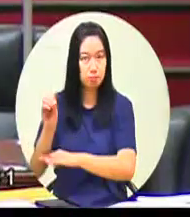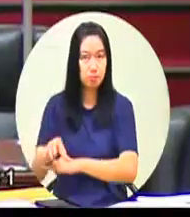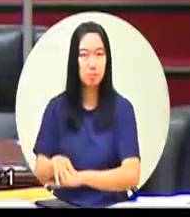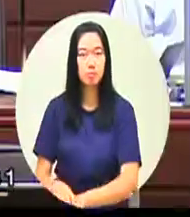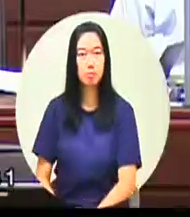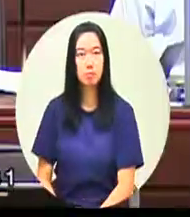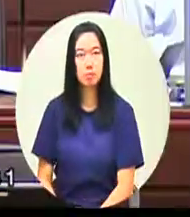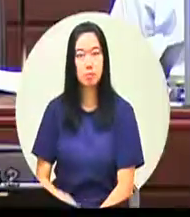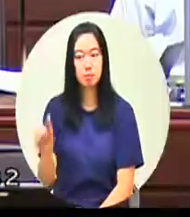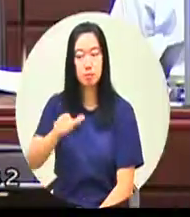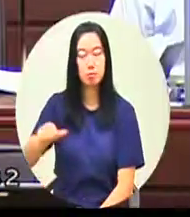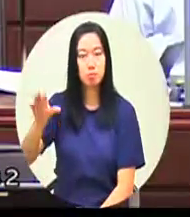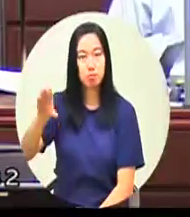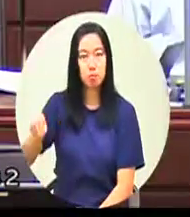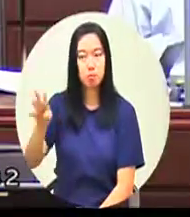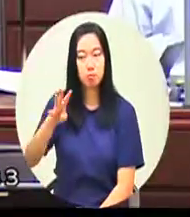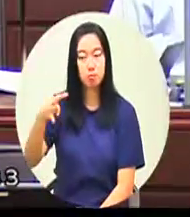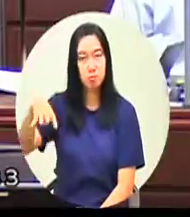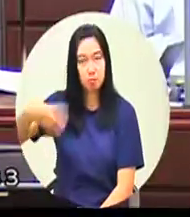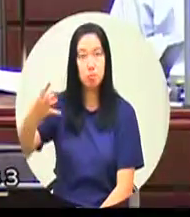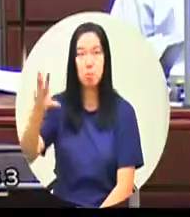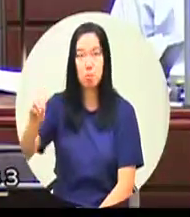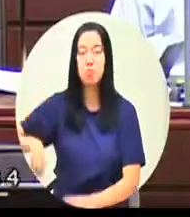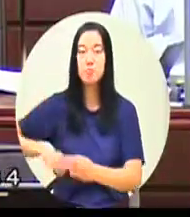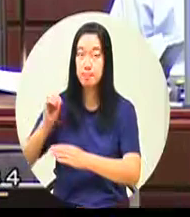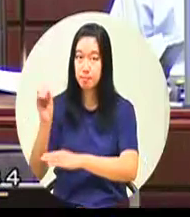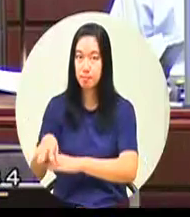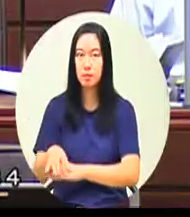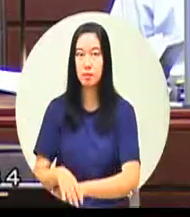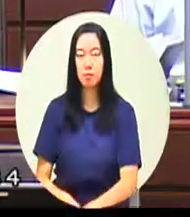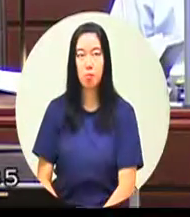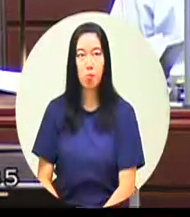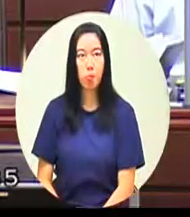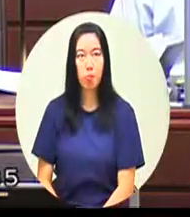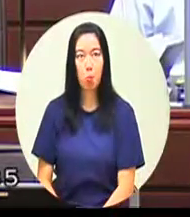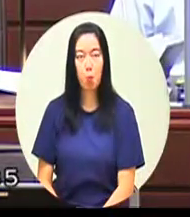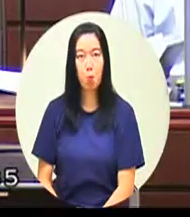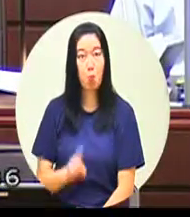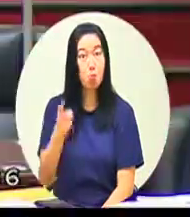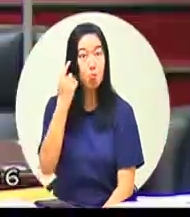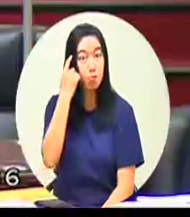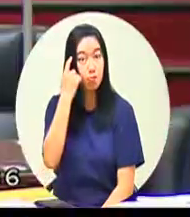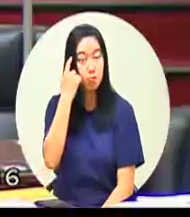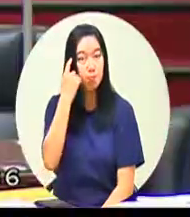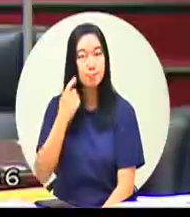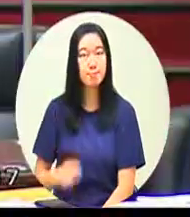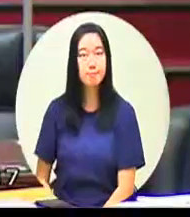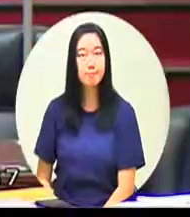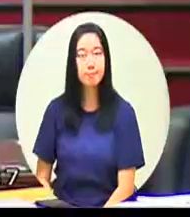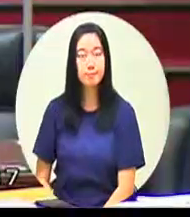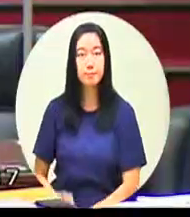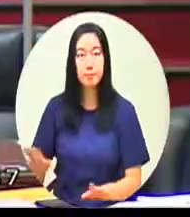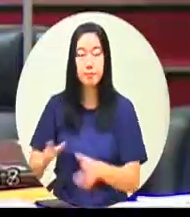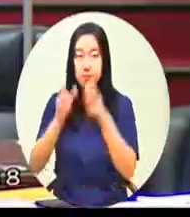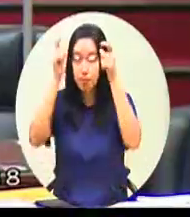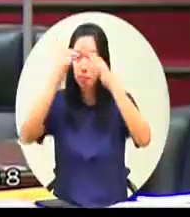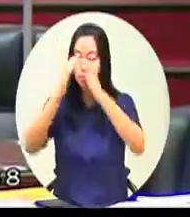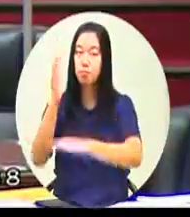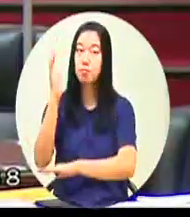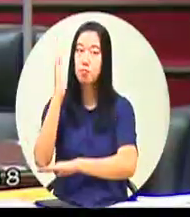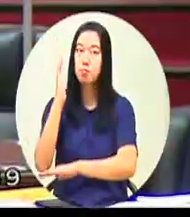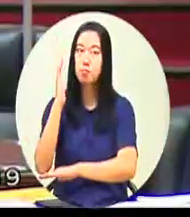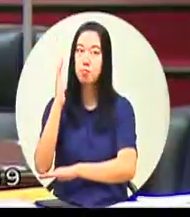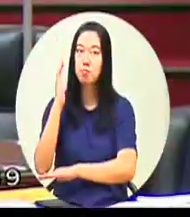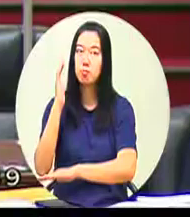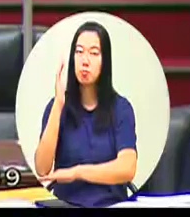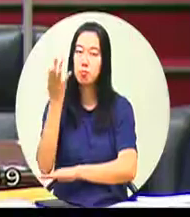五千四百万的样子。 五千四百万， 五千四。 你认为我们高雄市政府编五